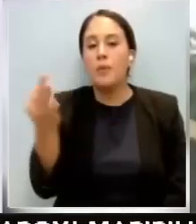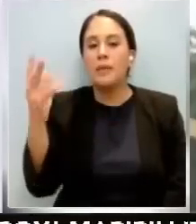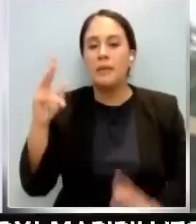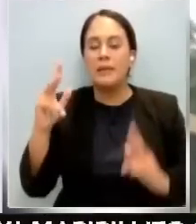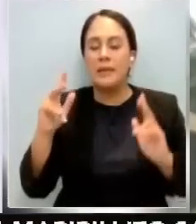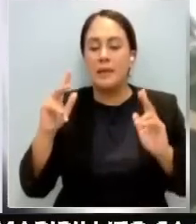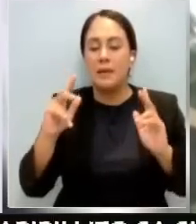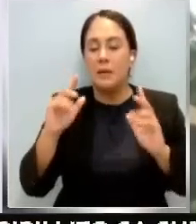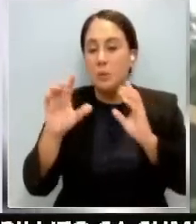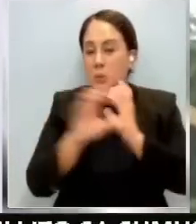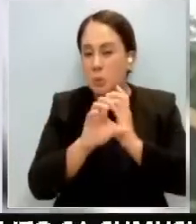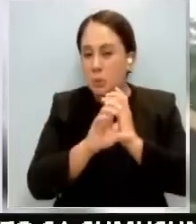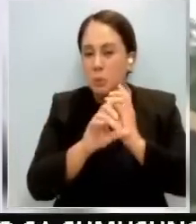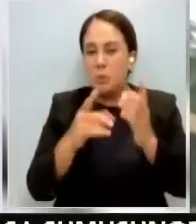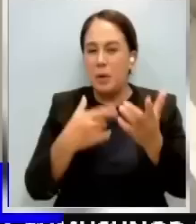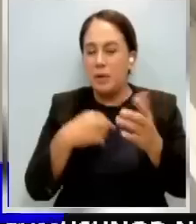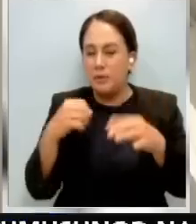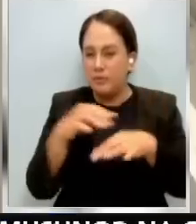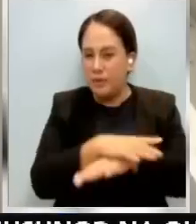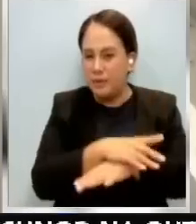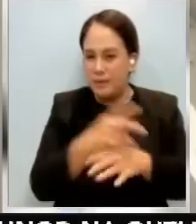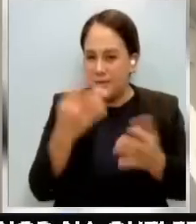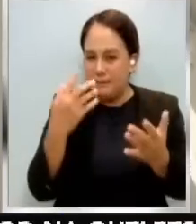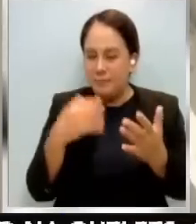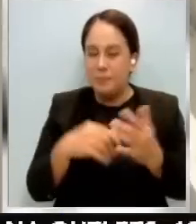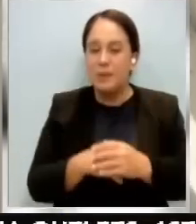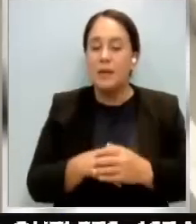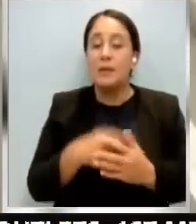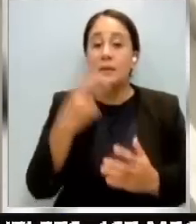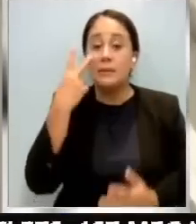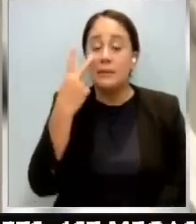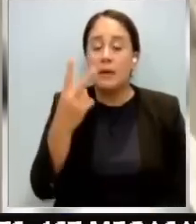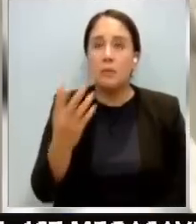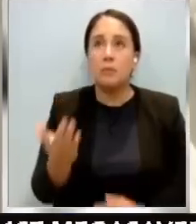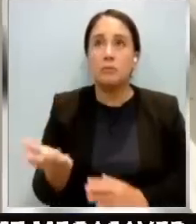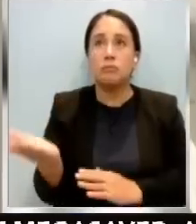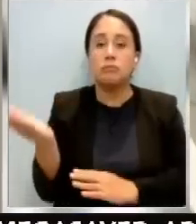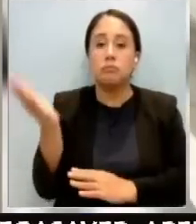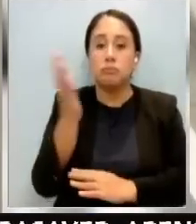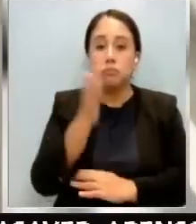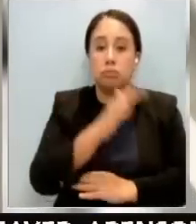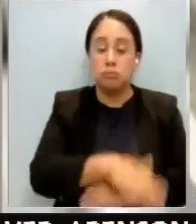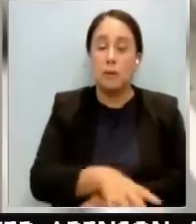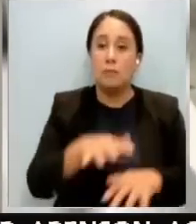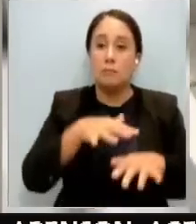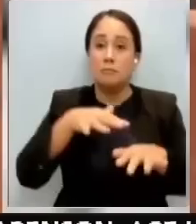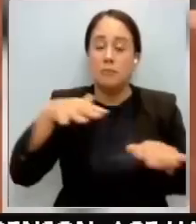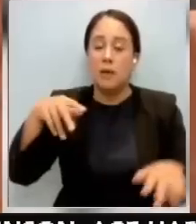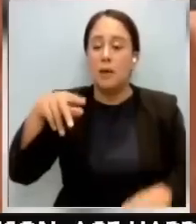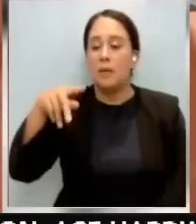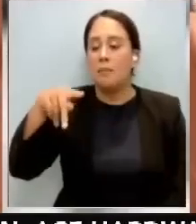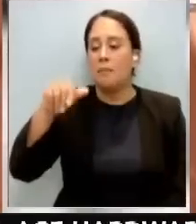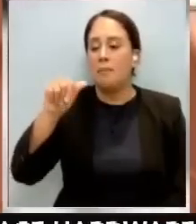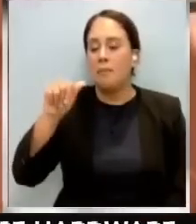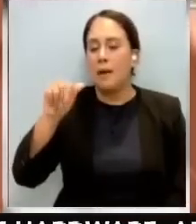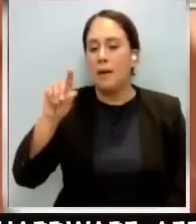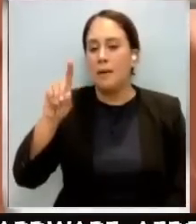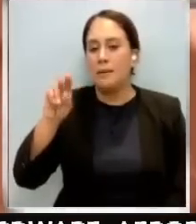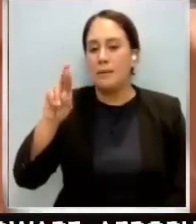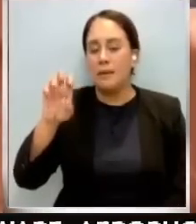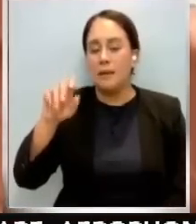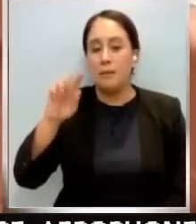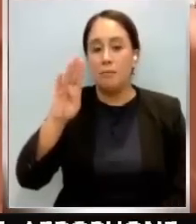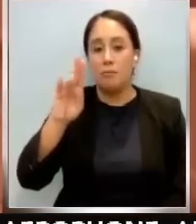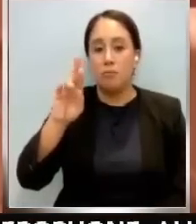ito. Pero makikita ang epekto sa maghapong pagtukod ng trapiko sa Padre Burgos. Dito kasi nag-iimbudo ang